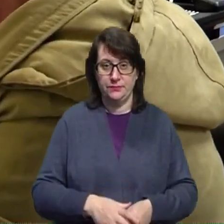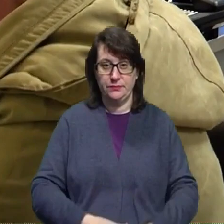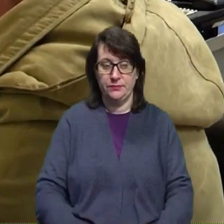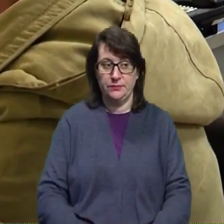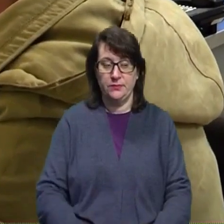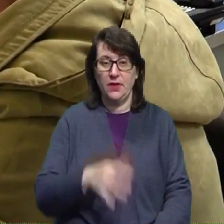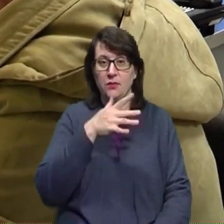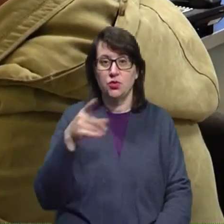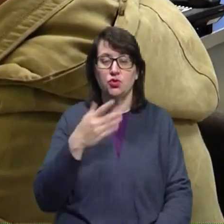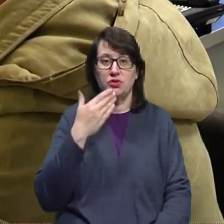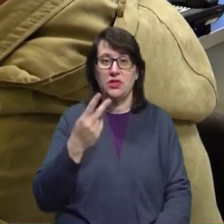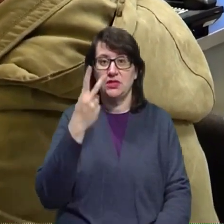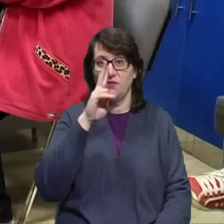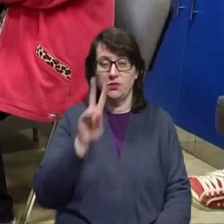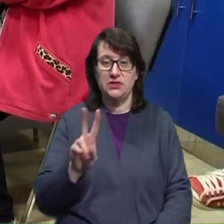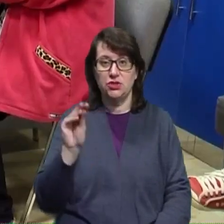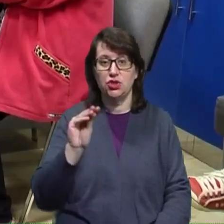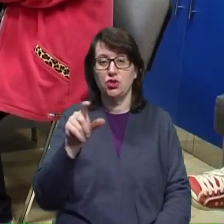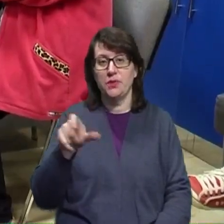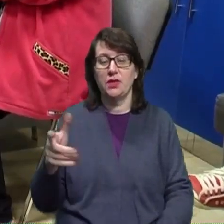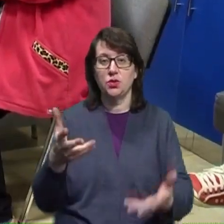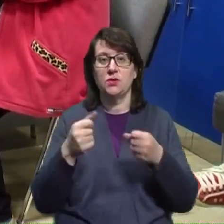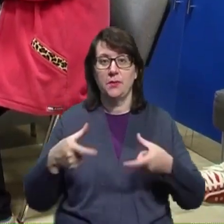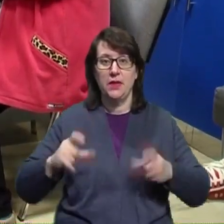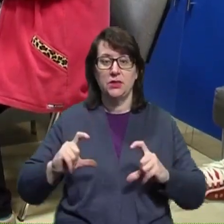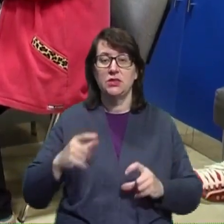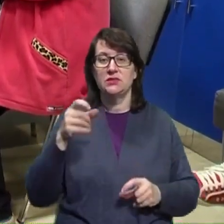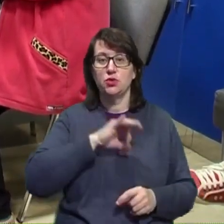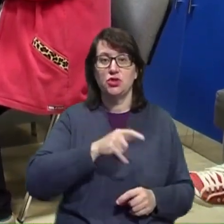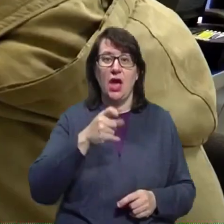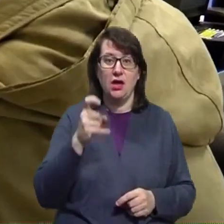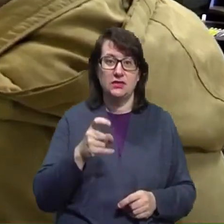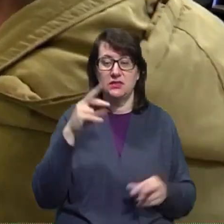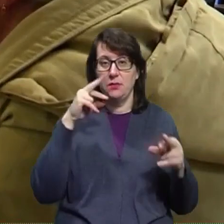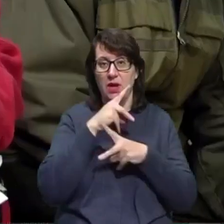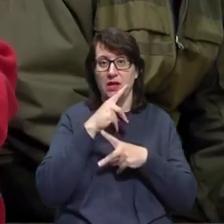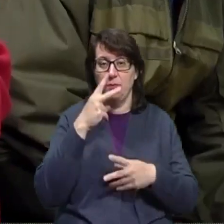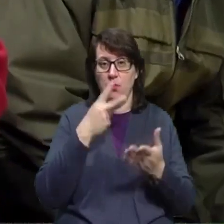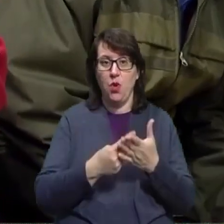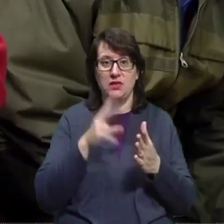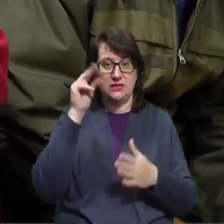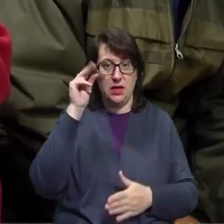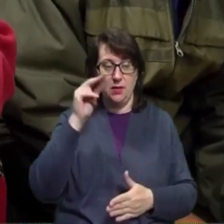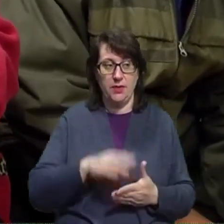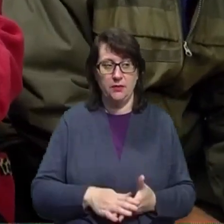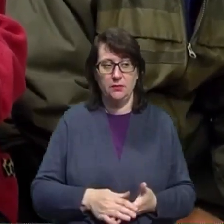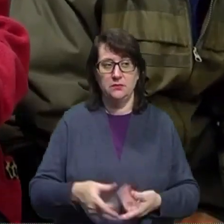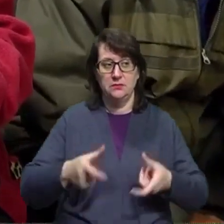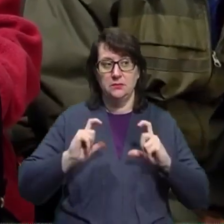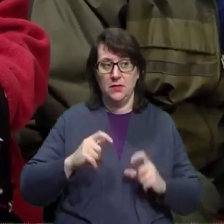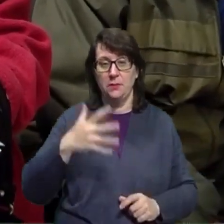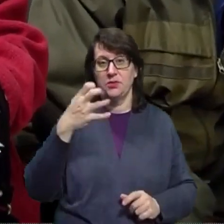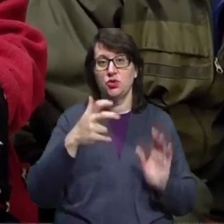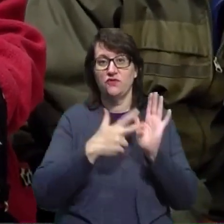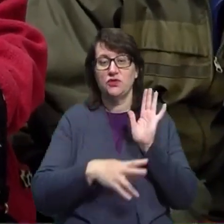Впродовж останніх 2 місяців житомиряни отримують платіжки за спожитий газ із неправильними показниками. Прийшло 589, ніхто